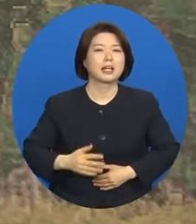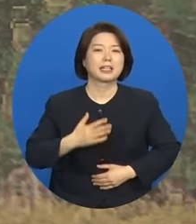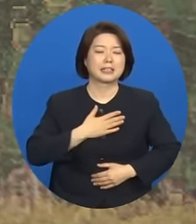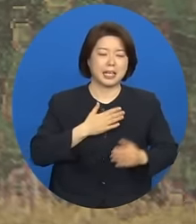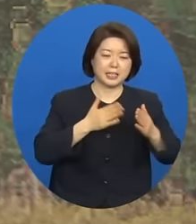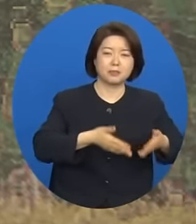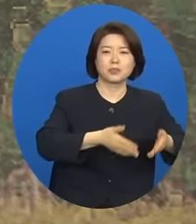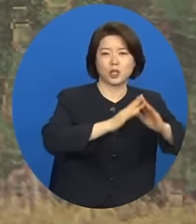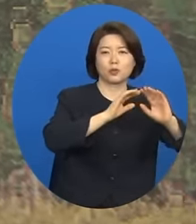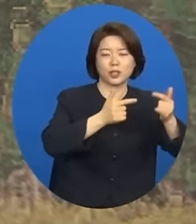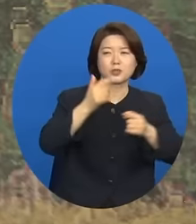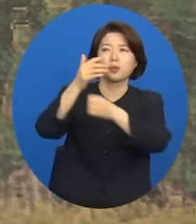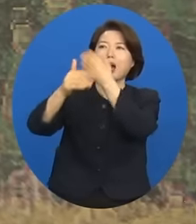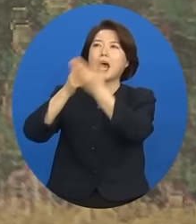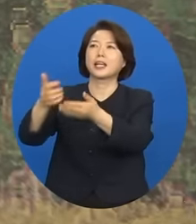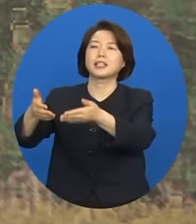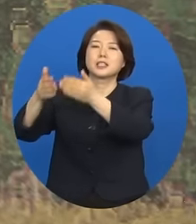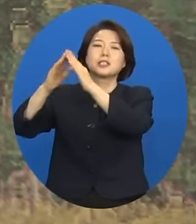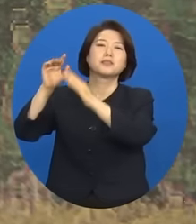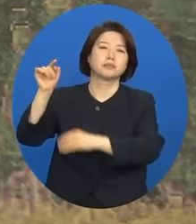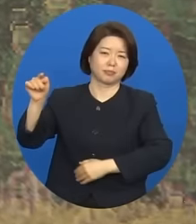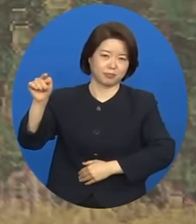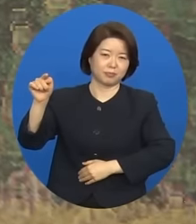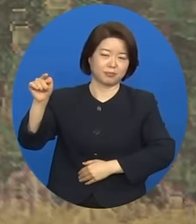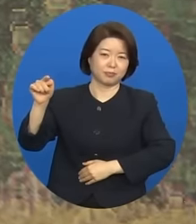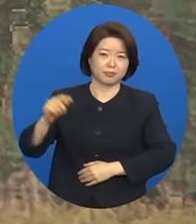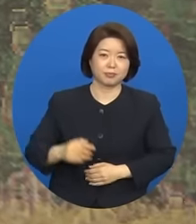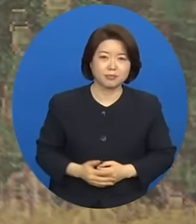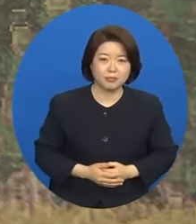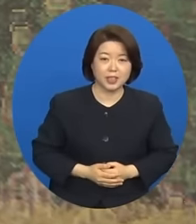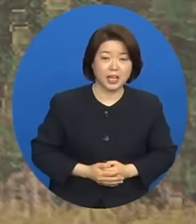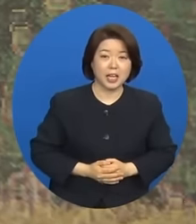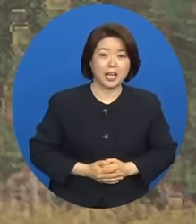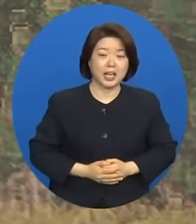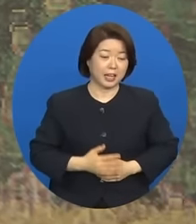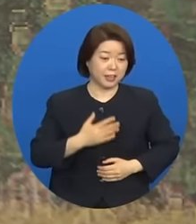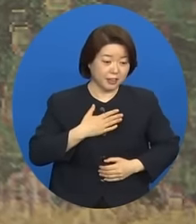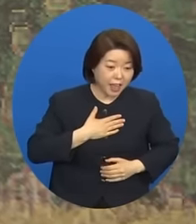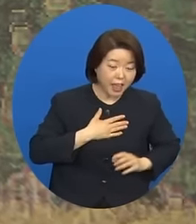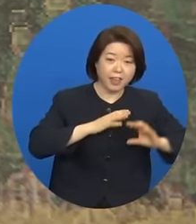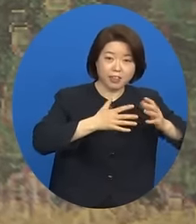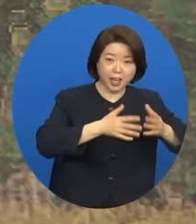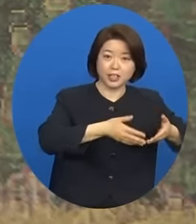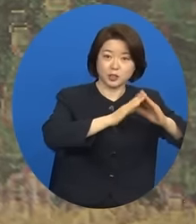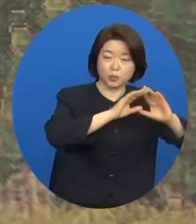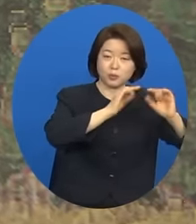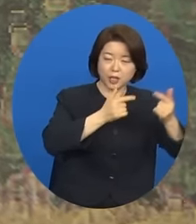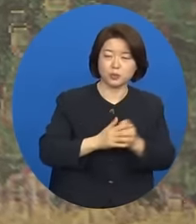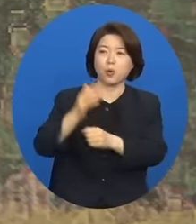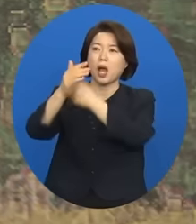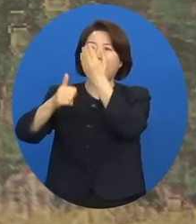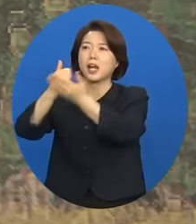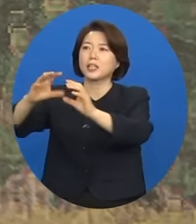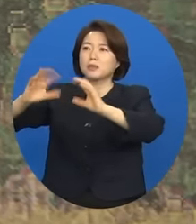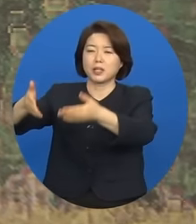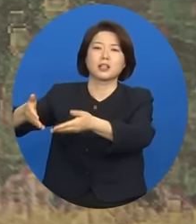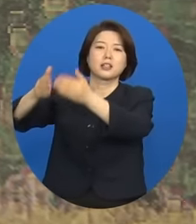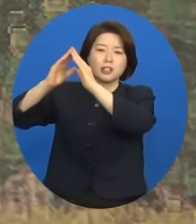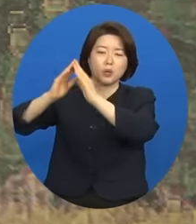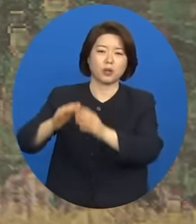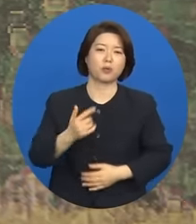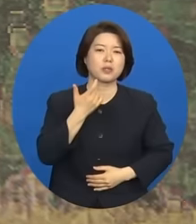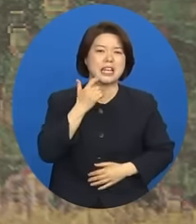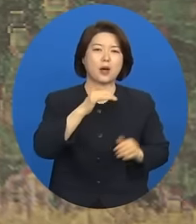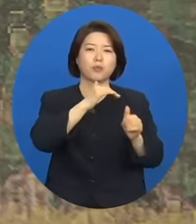것이죠. 내 나라 세우는 거 아닙니다. 하나님의 나라를 세우라고 야곱을 부르신 거예요. 그래서